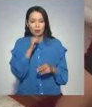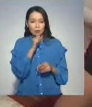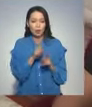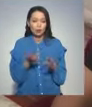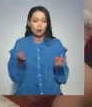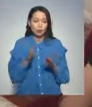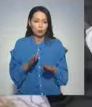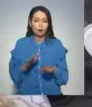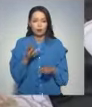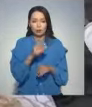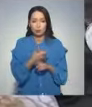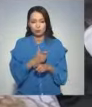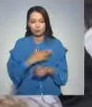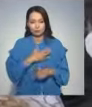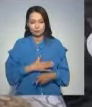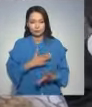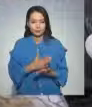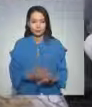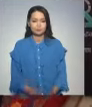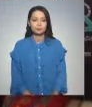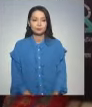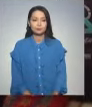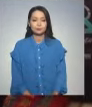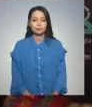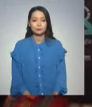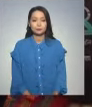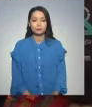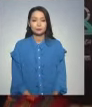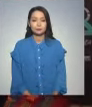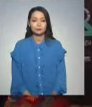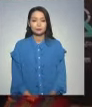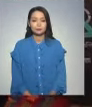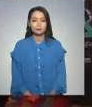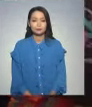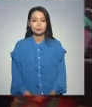көктеп кең қанат жаюда. Мөлдір Тоқтасынқызы, Жасұлан Мәлік, Астана Таймс, Қызылорда.